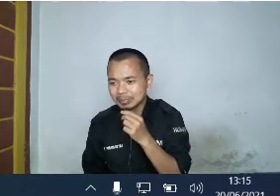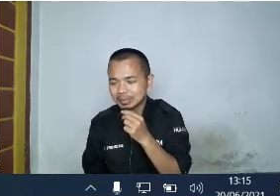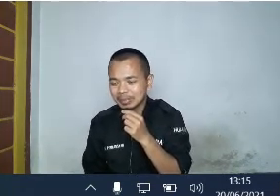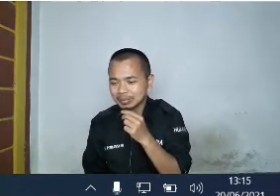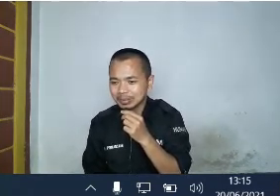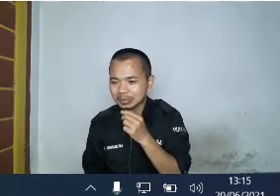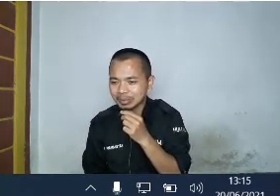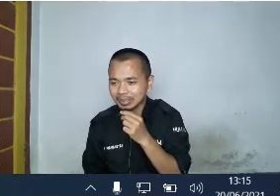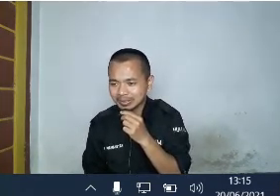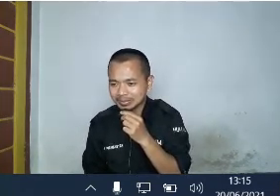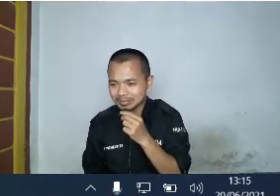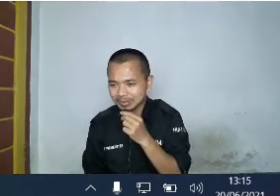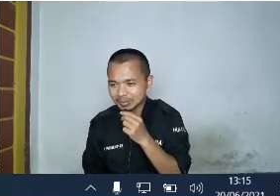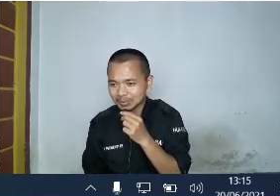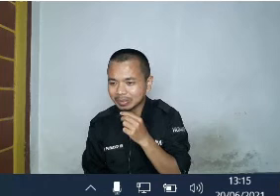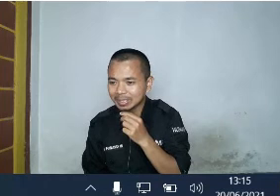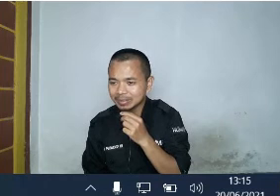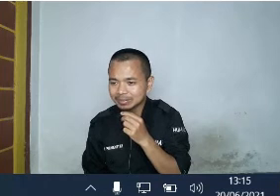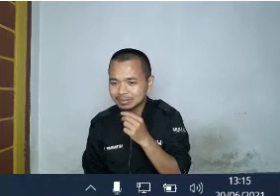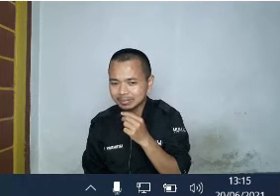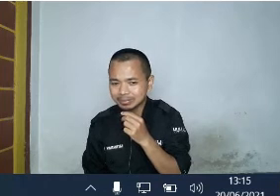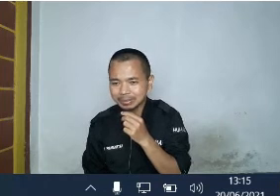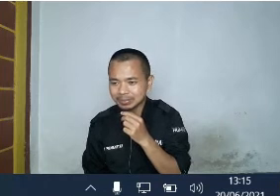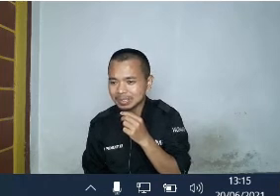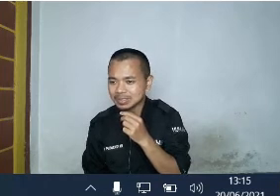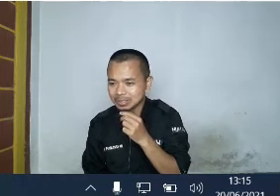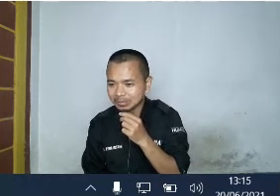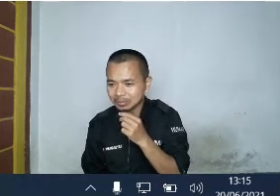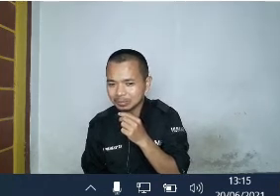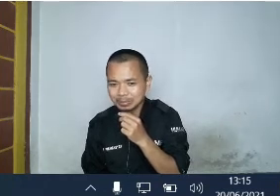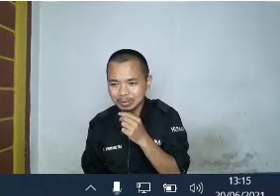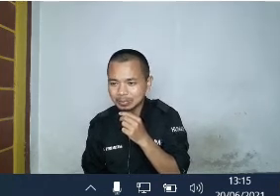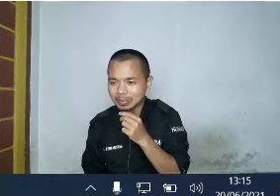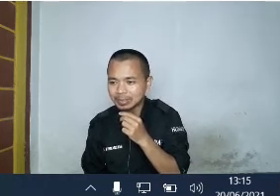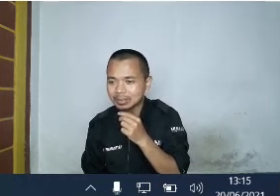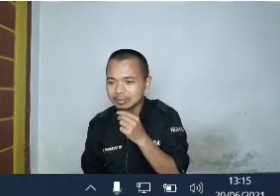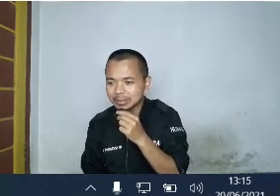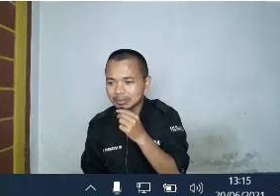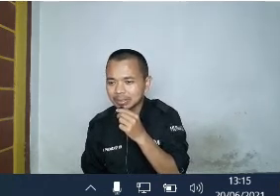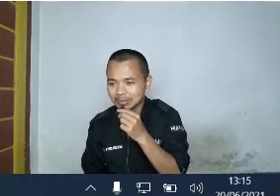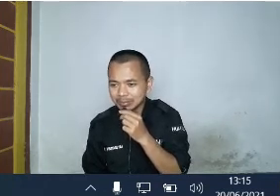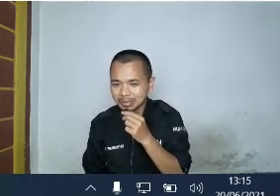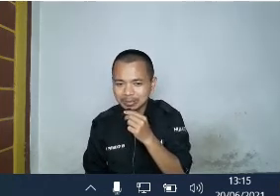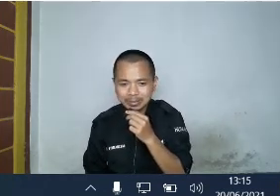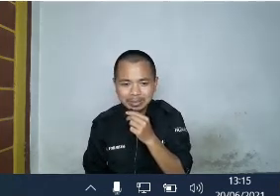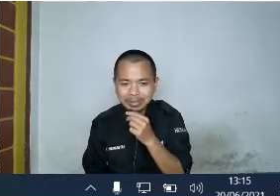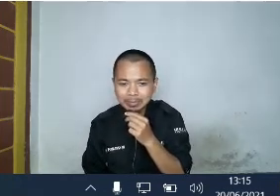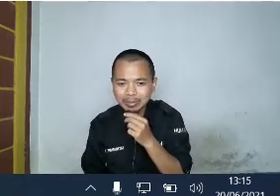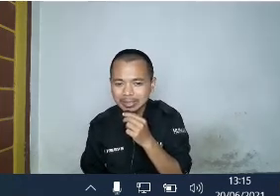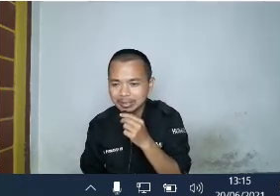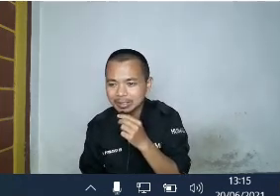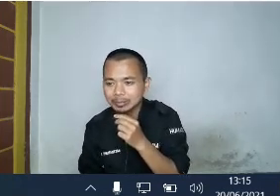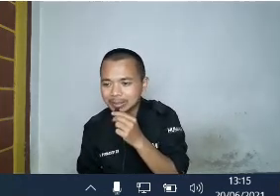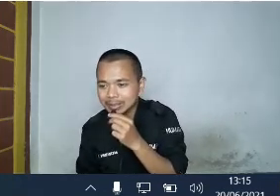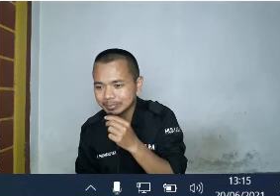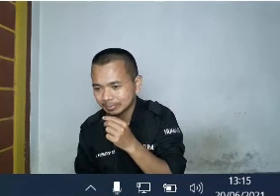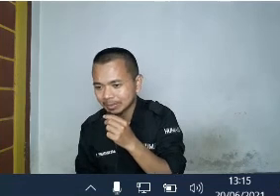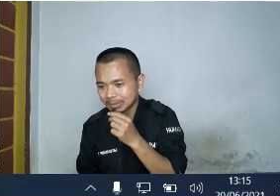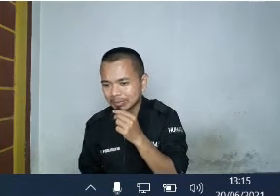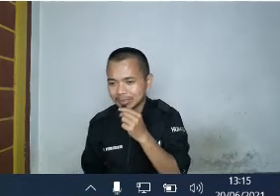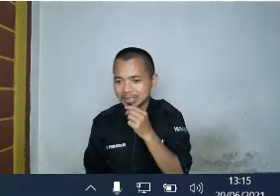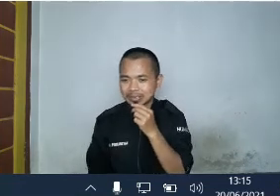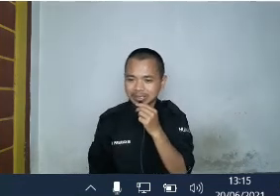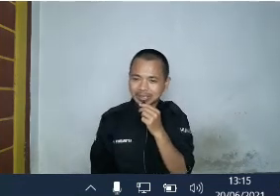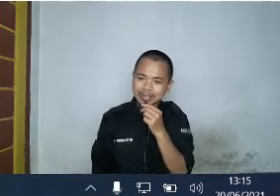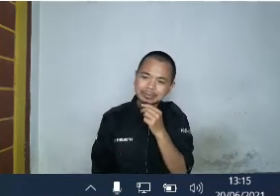lewati apa minggu kedua minggu kedua mata kuliah ke-1 Comment di bawahnya mata kuliah kedua kemudian dibawahnya lagi yang keenam